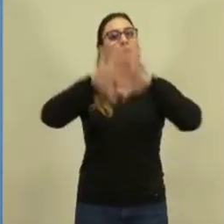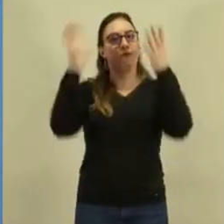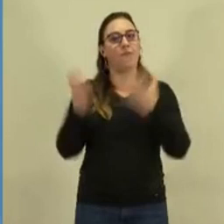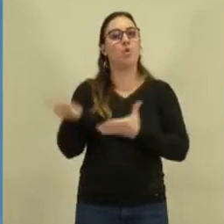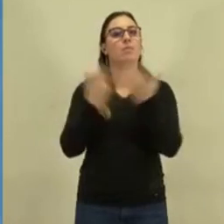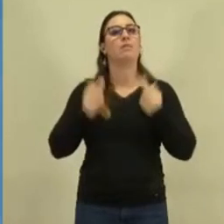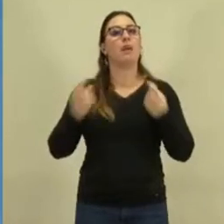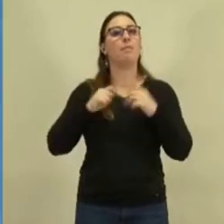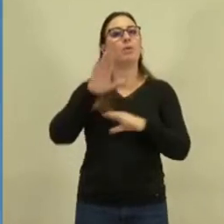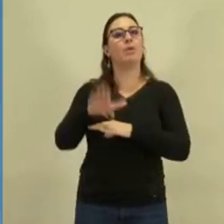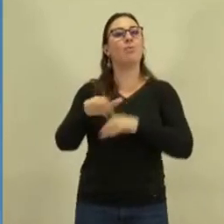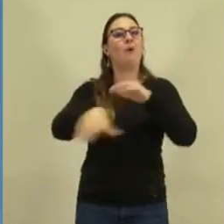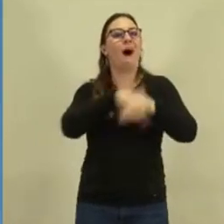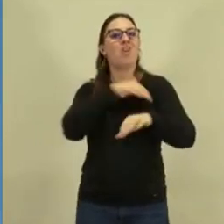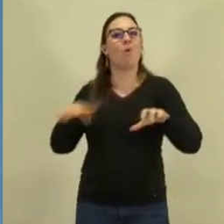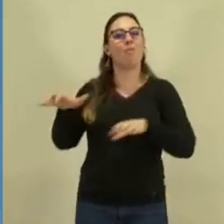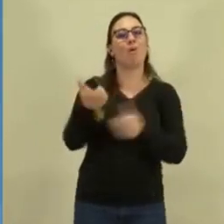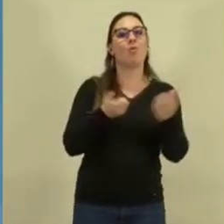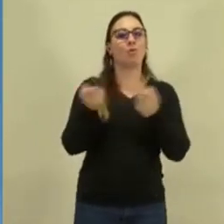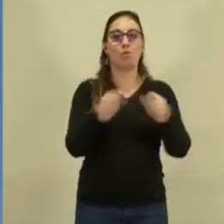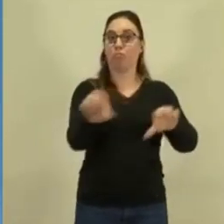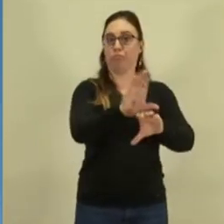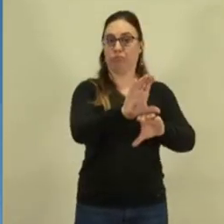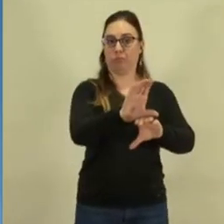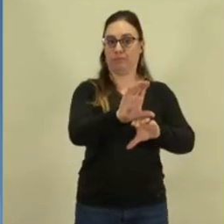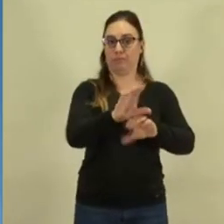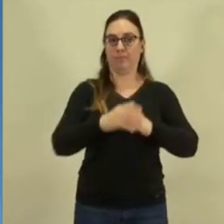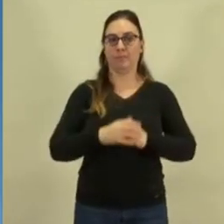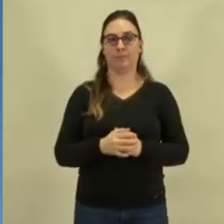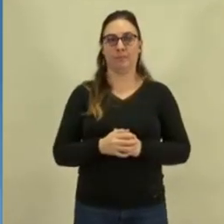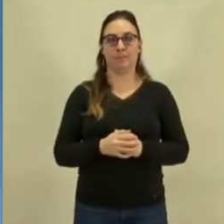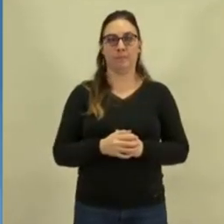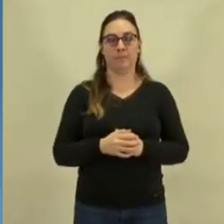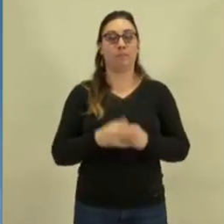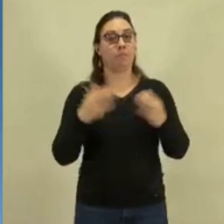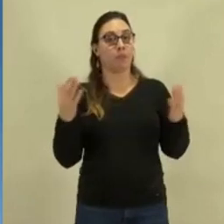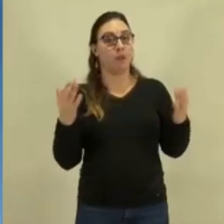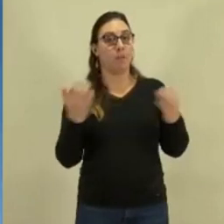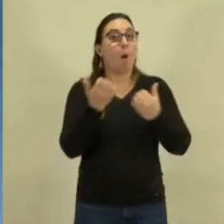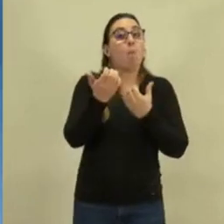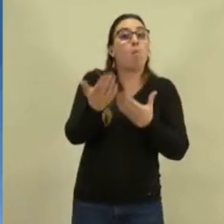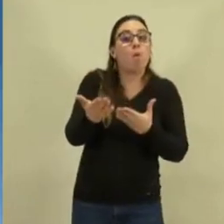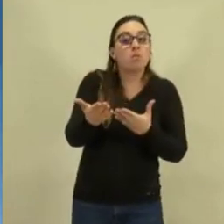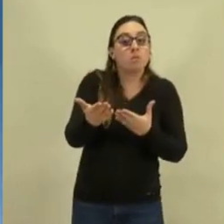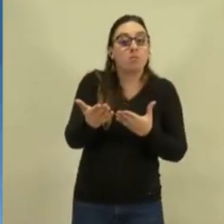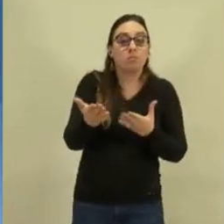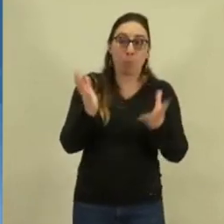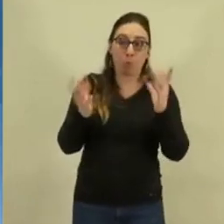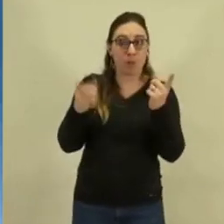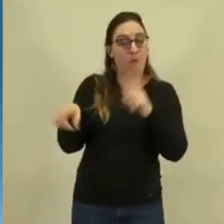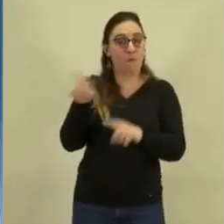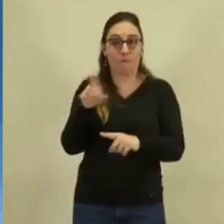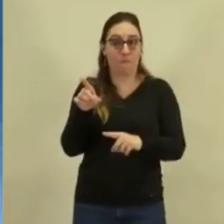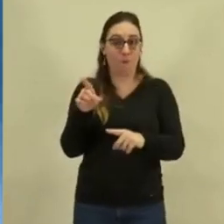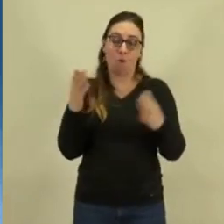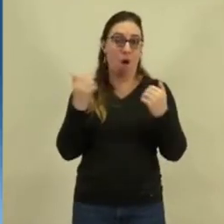agents territoriaux qui s'occupent de ces projets-là. Eh bien, je suggère qu'au moins, puisque vous n'avez pas la décence